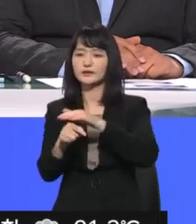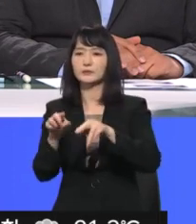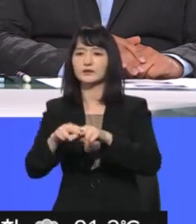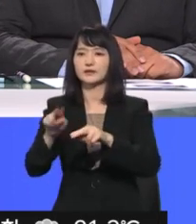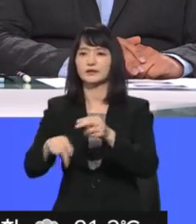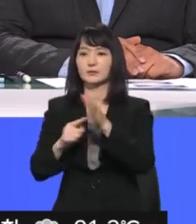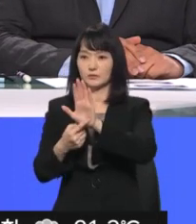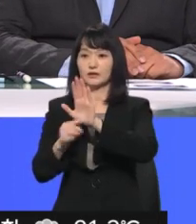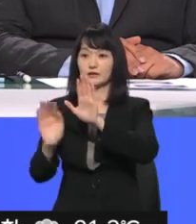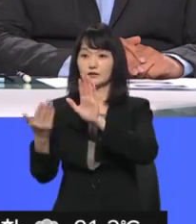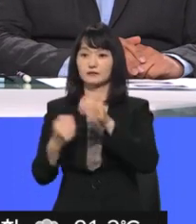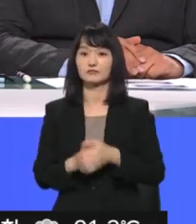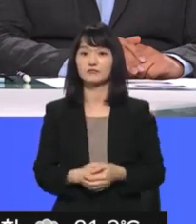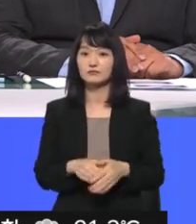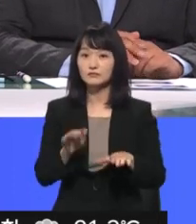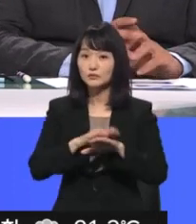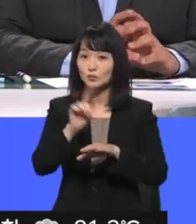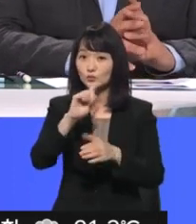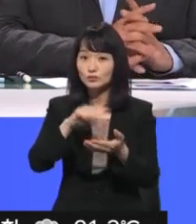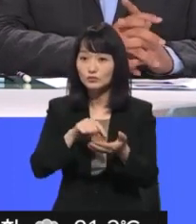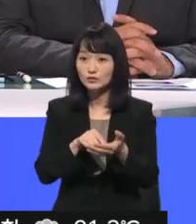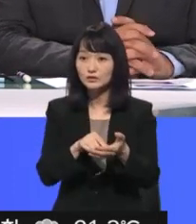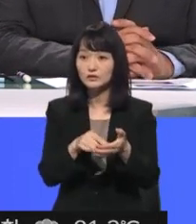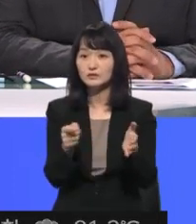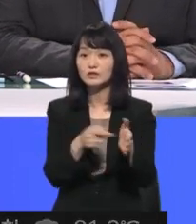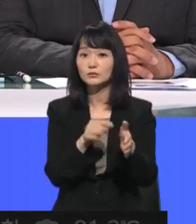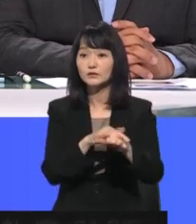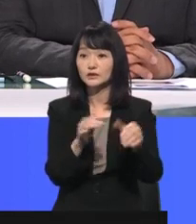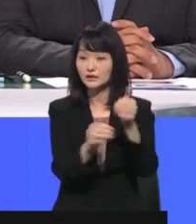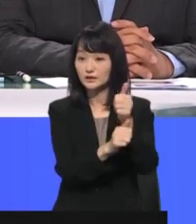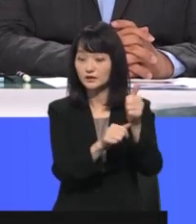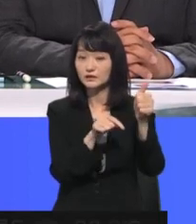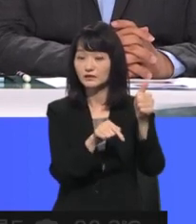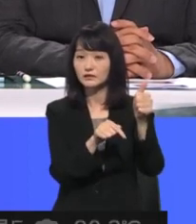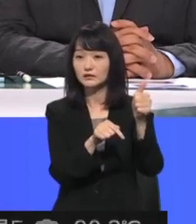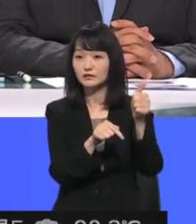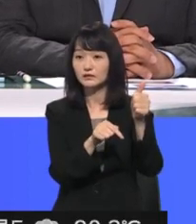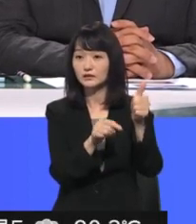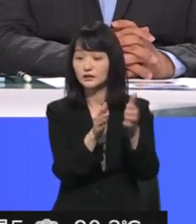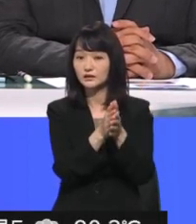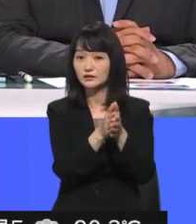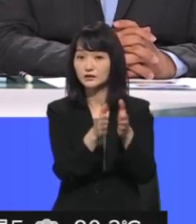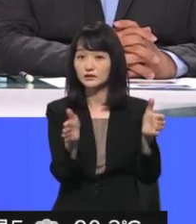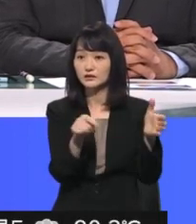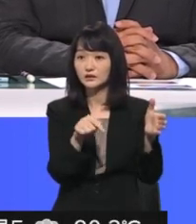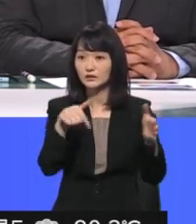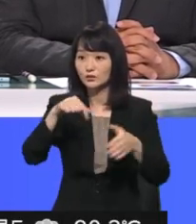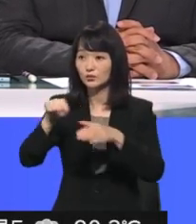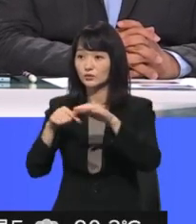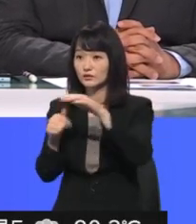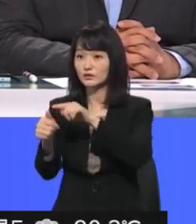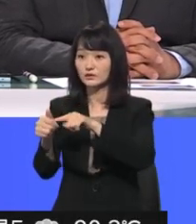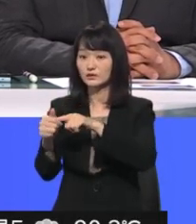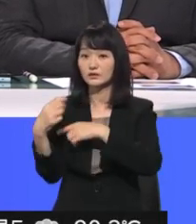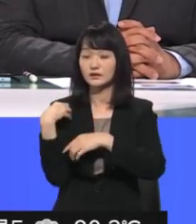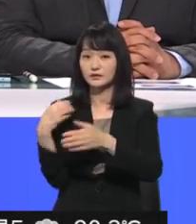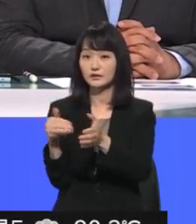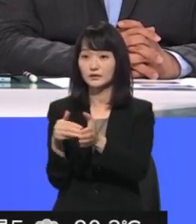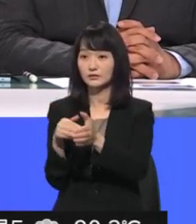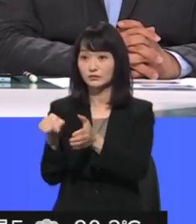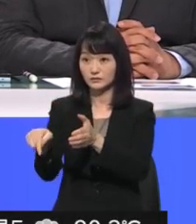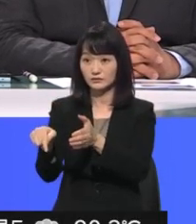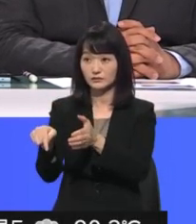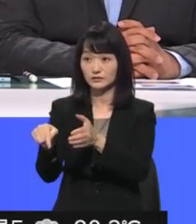거지 수순으로 어디까지가 주는거 어디로 가겠다는 그래요 그거 비드의 를 출범시킨 면 건성 도어 내 표가 른 끝나서 그쯤에